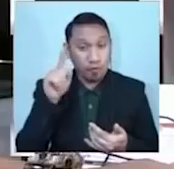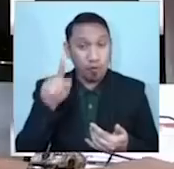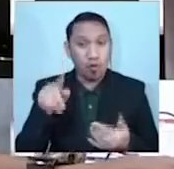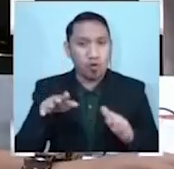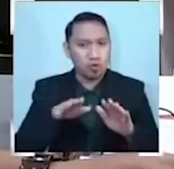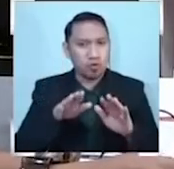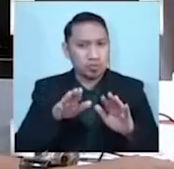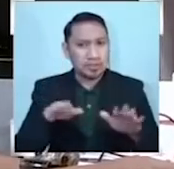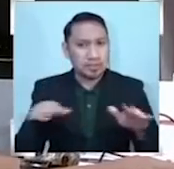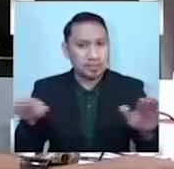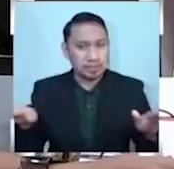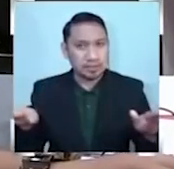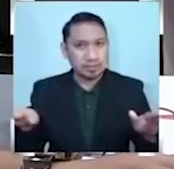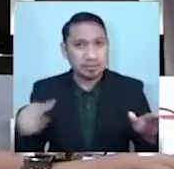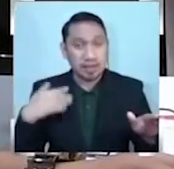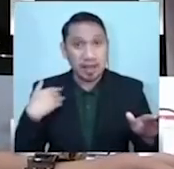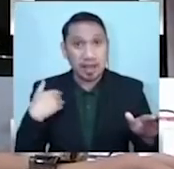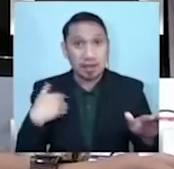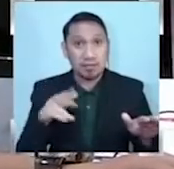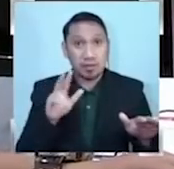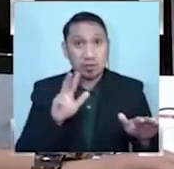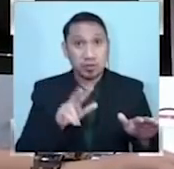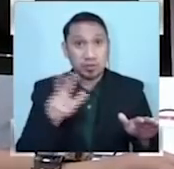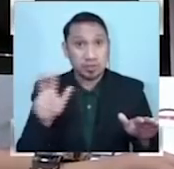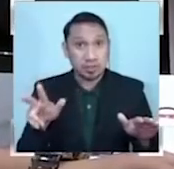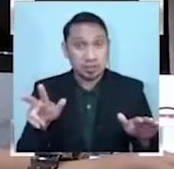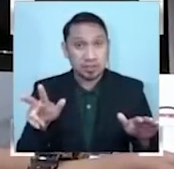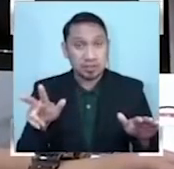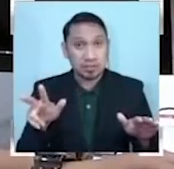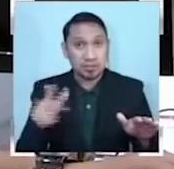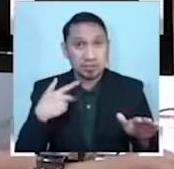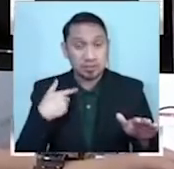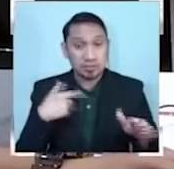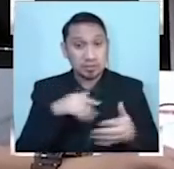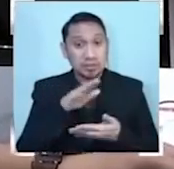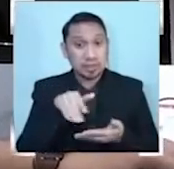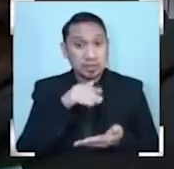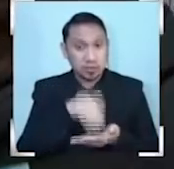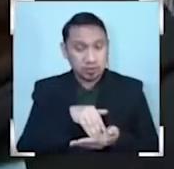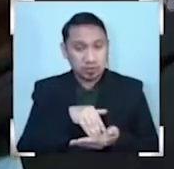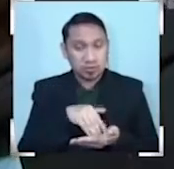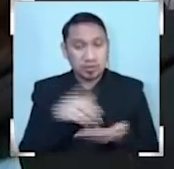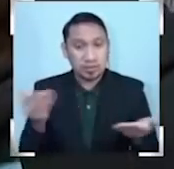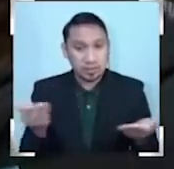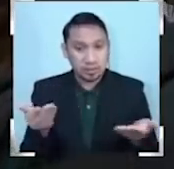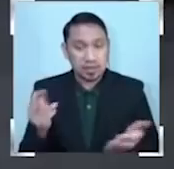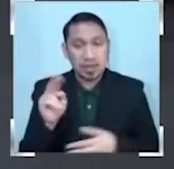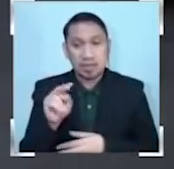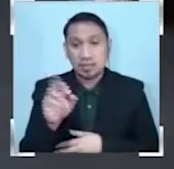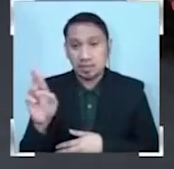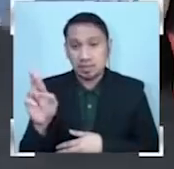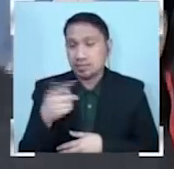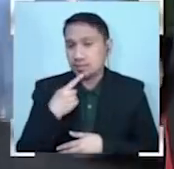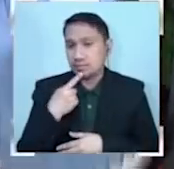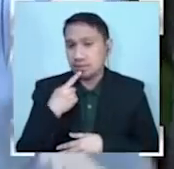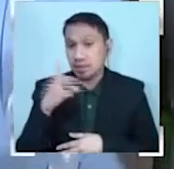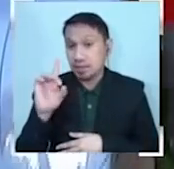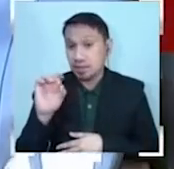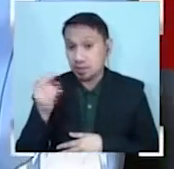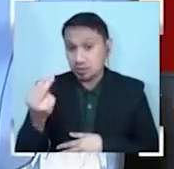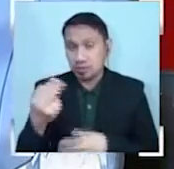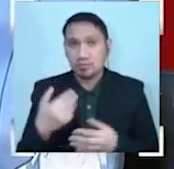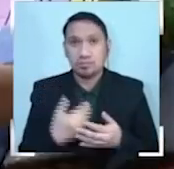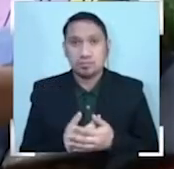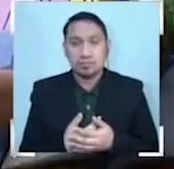vaccination. Mahigit 30 sa kabuuan ang designated vaccination sites sa NCR ayon sa DOH. Mascot naman ang